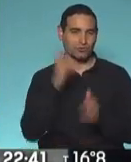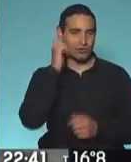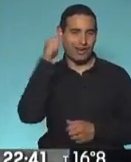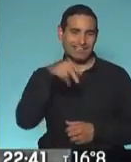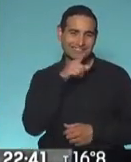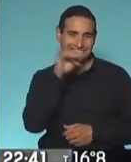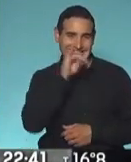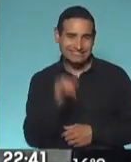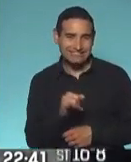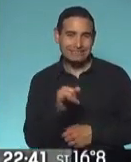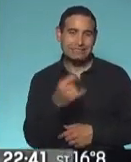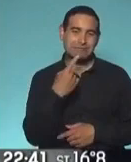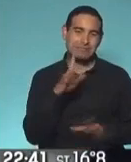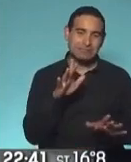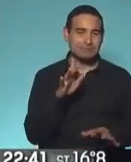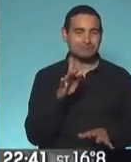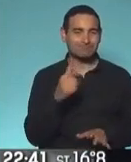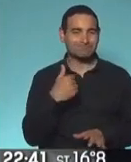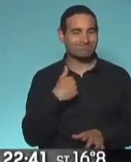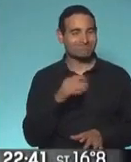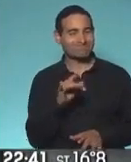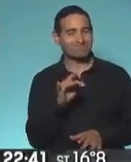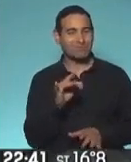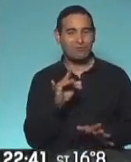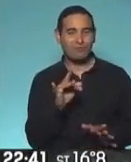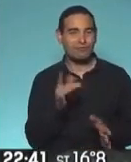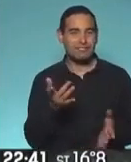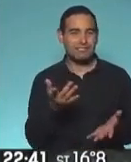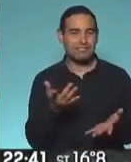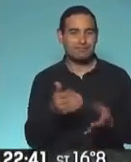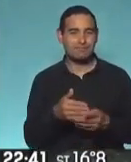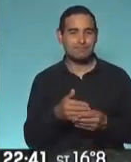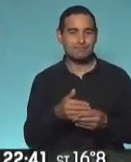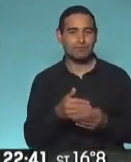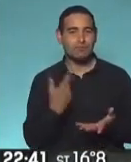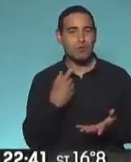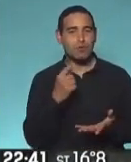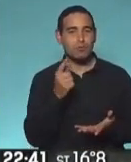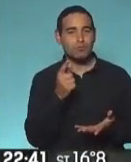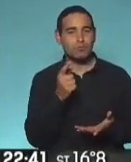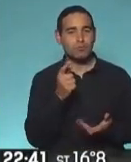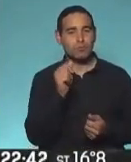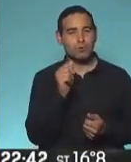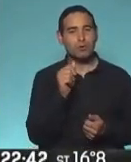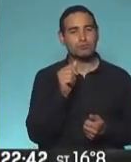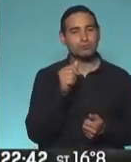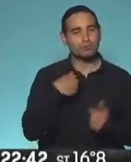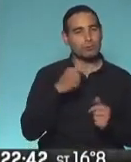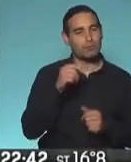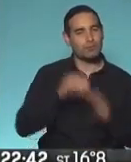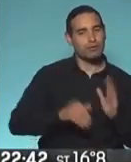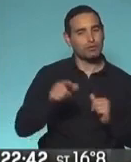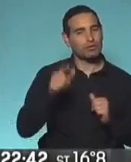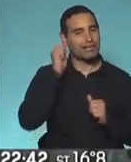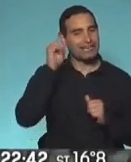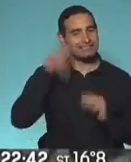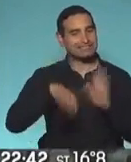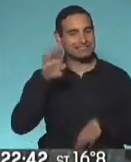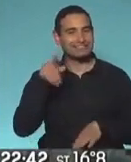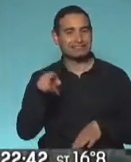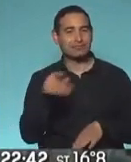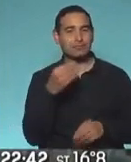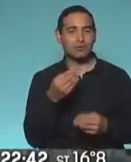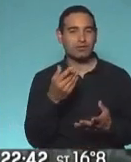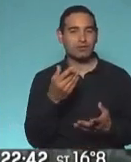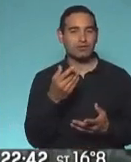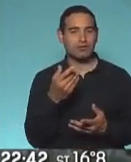להקים ממשלה, אלא בוא נגיד, אי היכולת שלי, קצת קטנה מזו, מאי היכולת של